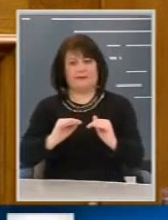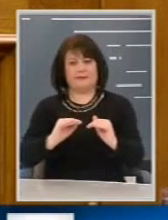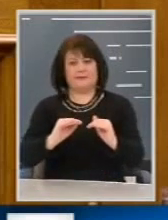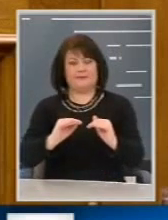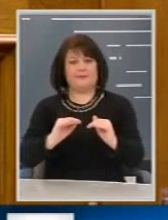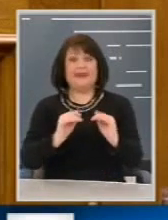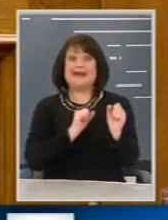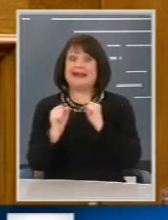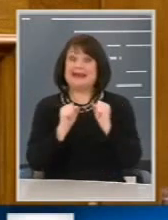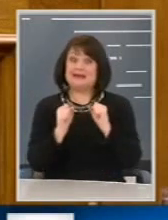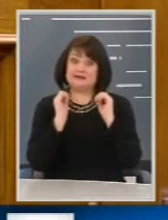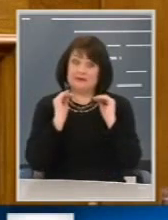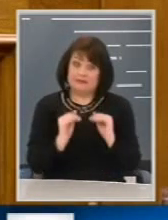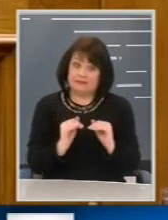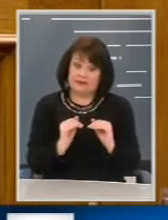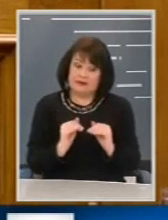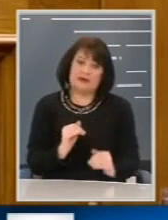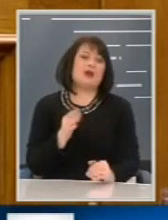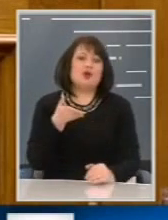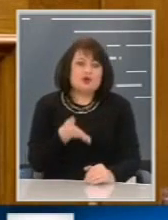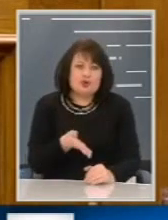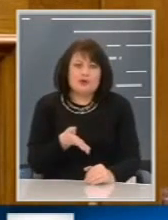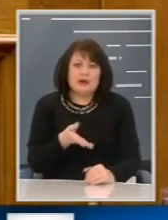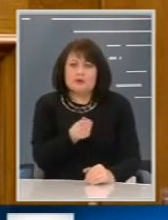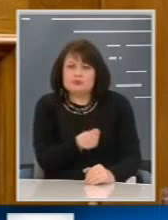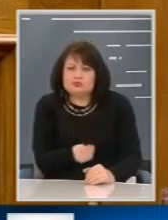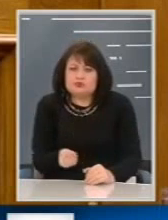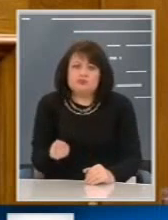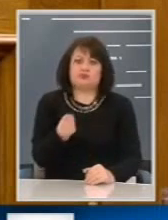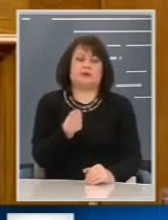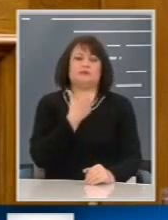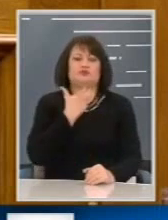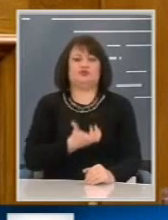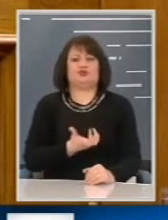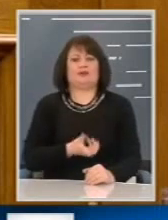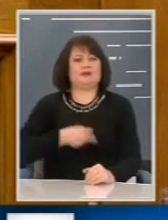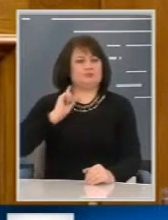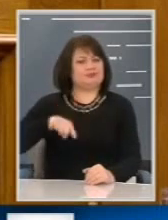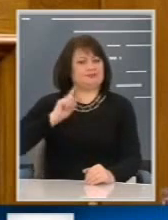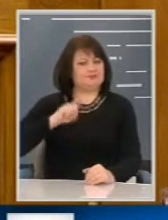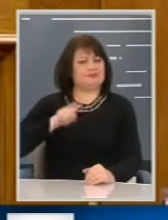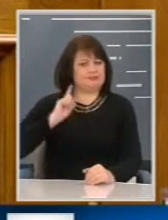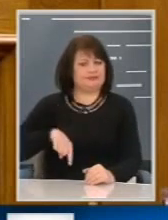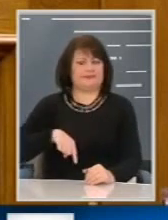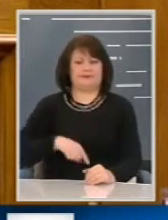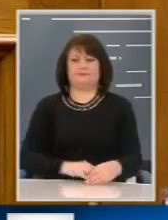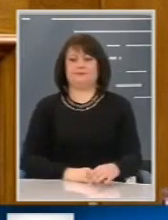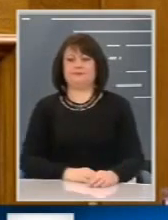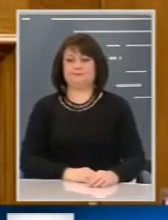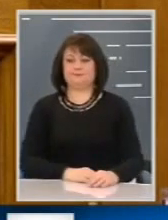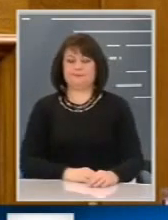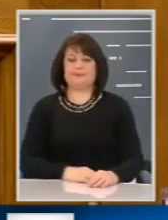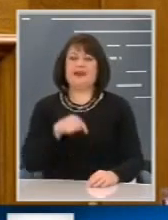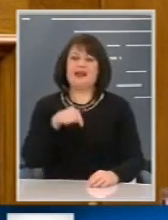στα χρόνια της κρίσης, αλλά τότε ήταν που έγιναν οι περισσότερες και σοβαρότερες παραβιάσεις. Αυτά είναι τα